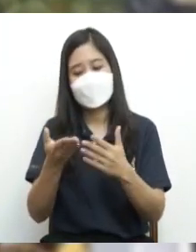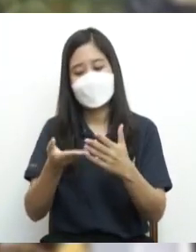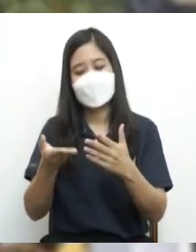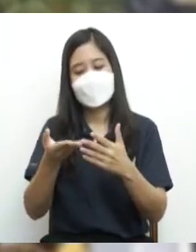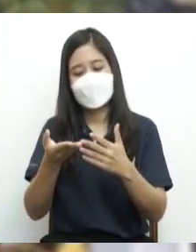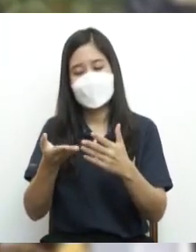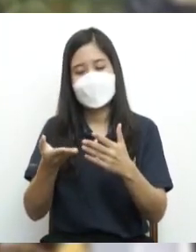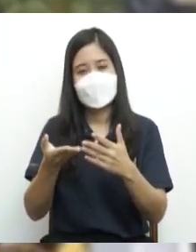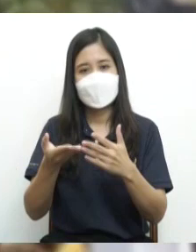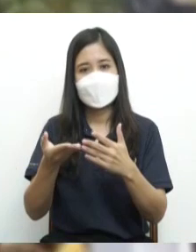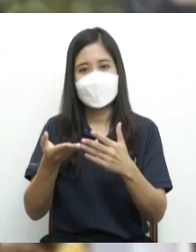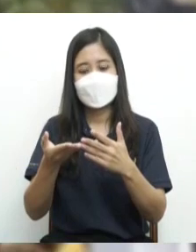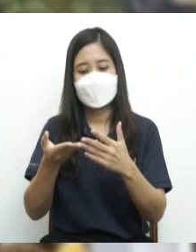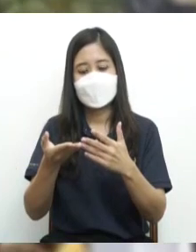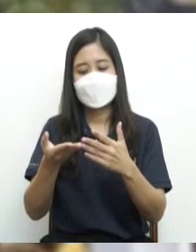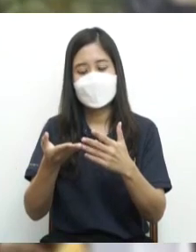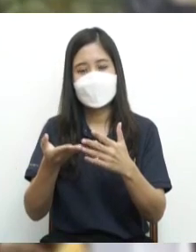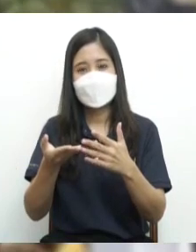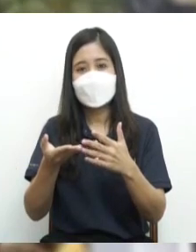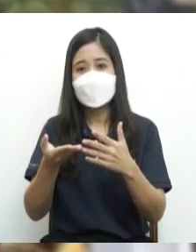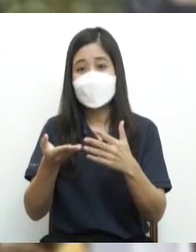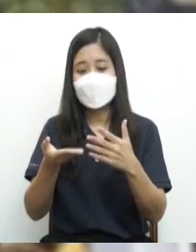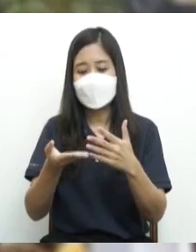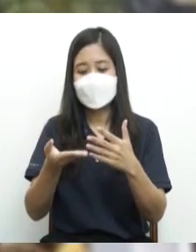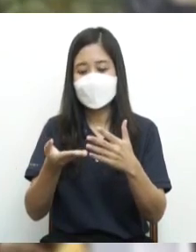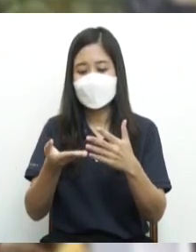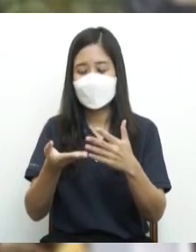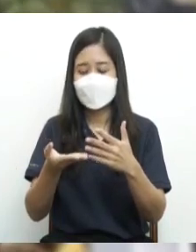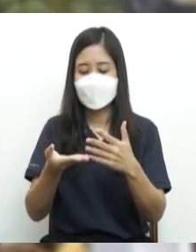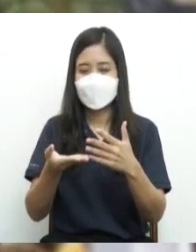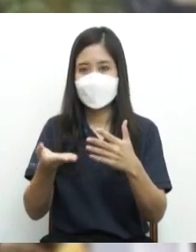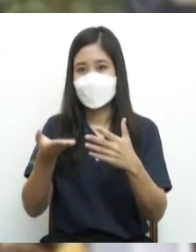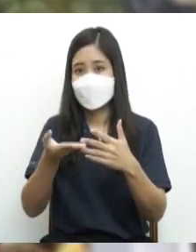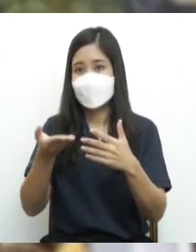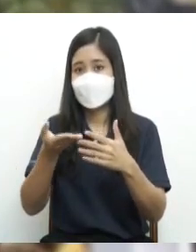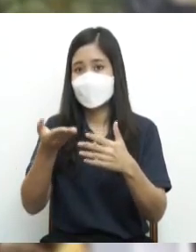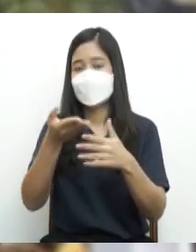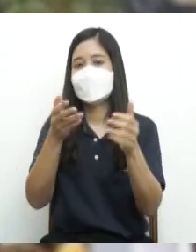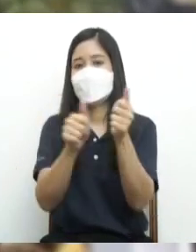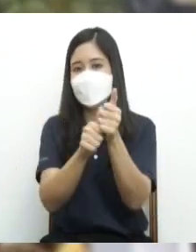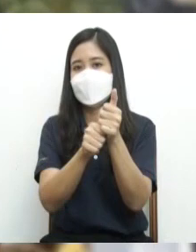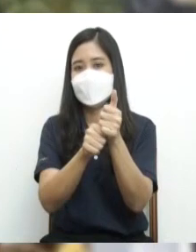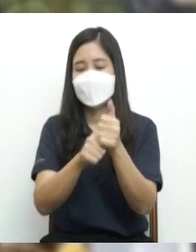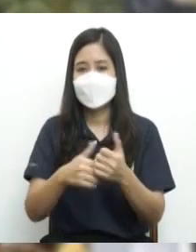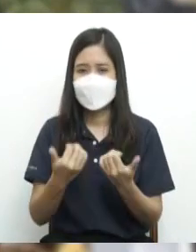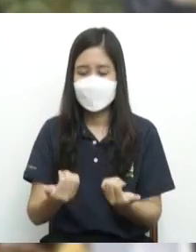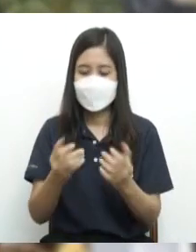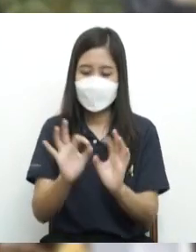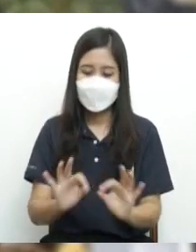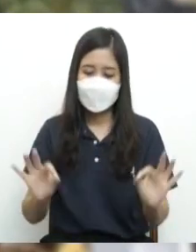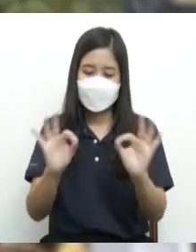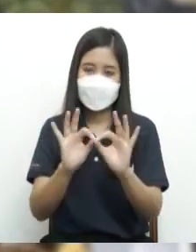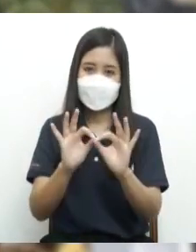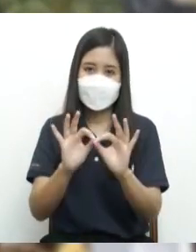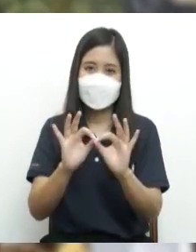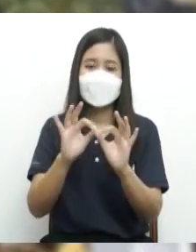ระดับ10ในตำแหน่งรองเลขาธิการเนี่ยสิ่งที่ภาคภูมิใจคือการทำงานของตัวเองนั้นทำในสิ่งที่ถูก